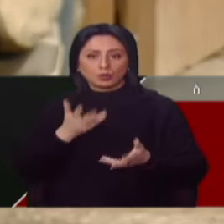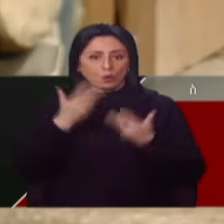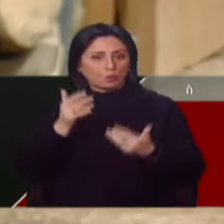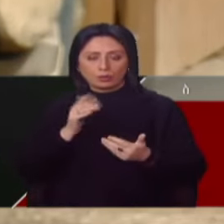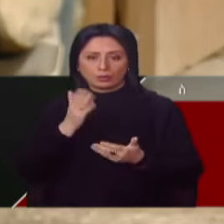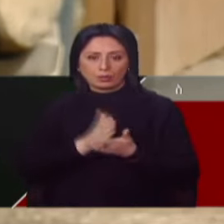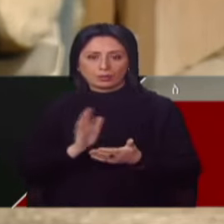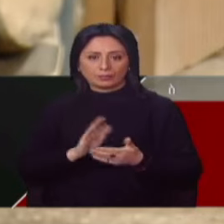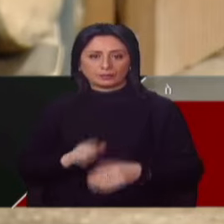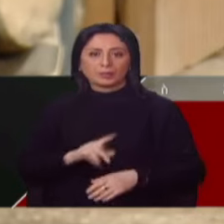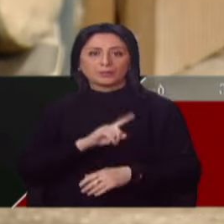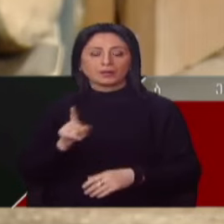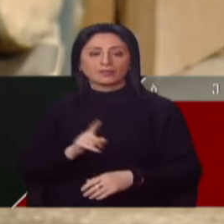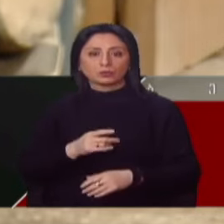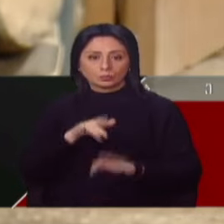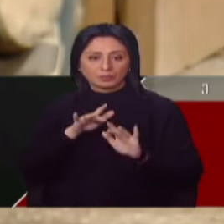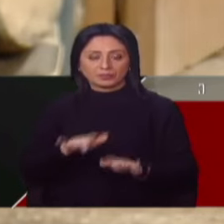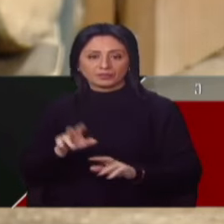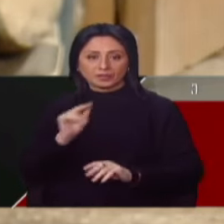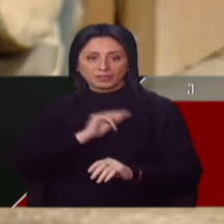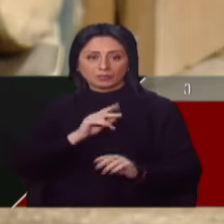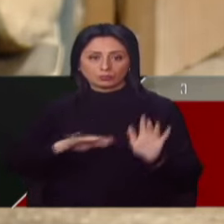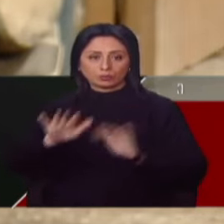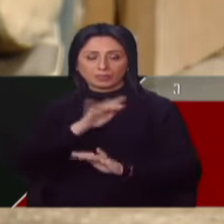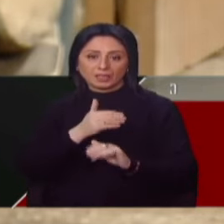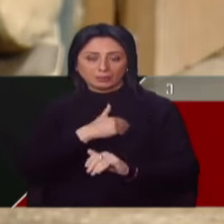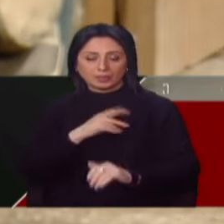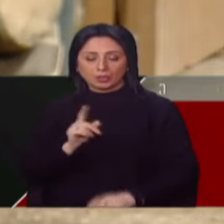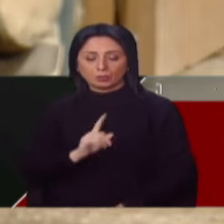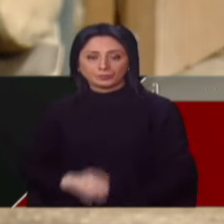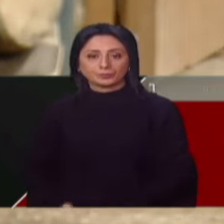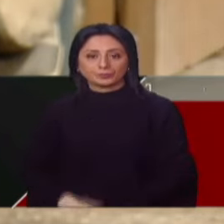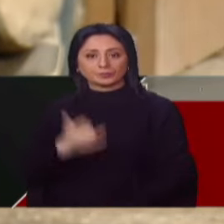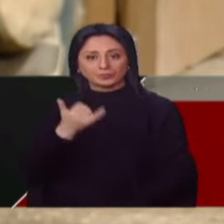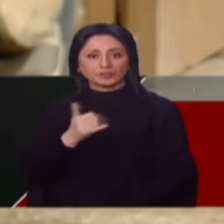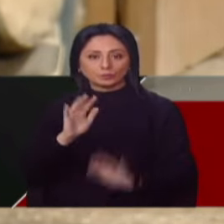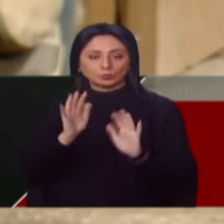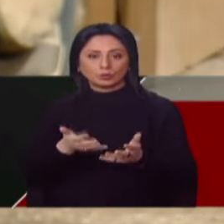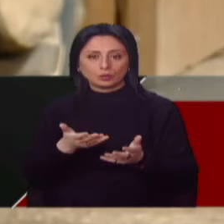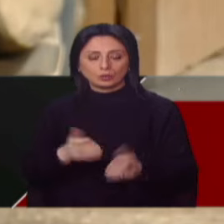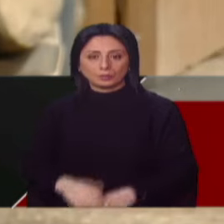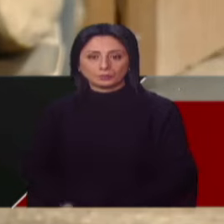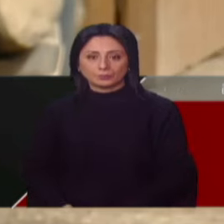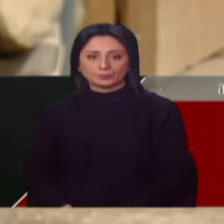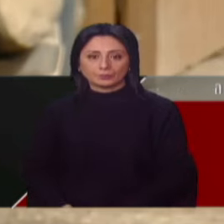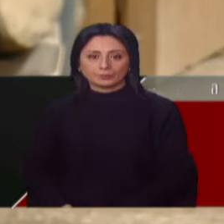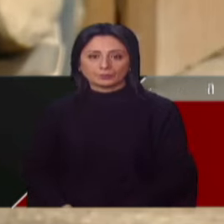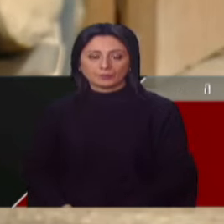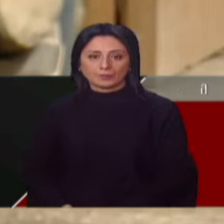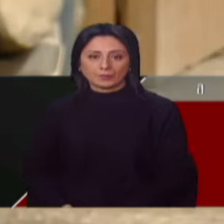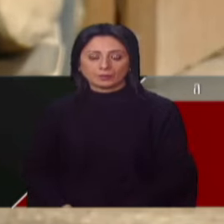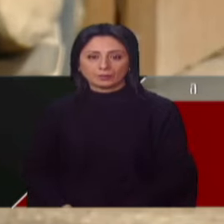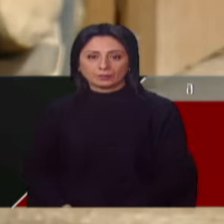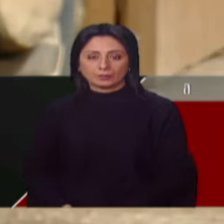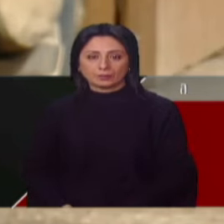წარმოების საშუალებას, მაგრამ ნუ მიმდინარეობს სამუშაოები და იმედია რომ დღეს მოხდება ამ და